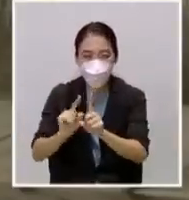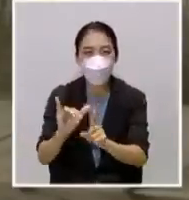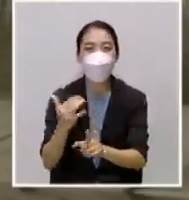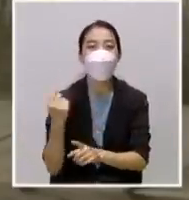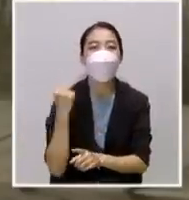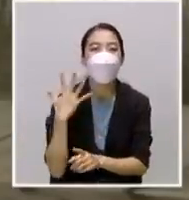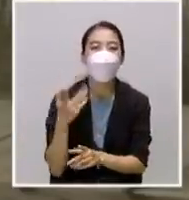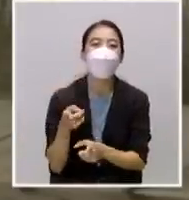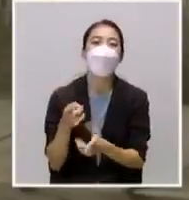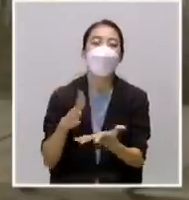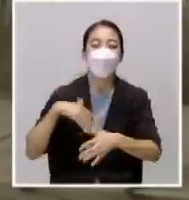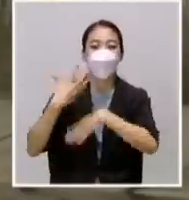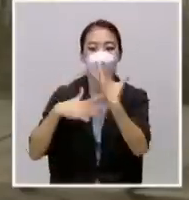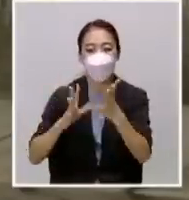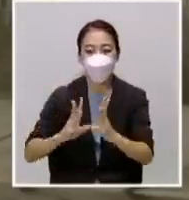ได้ค่ะ